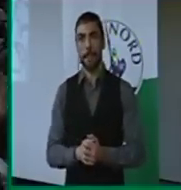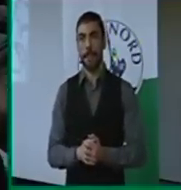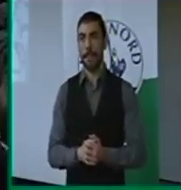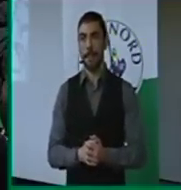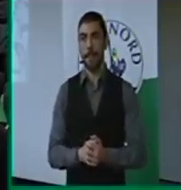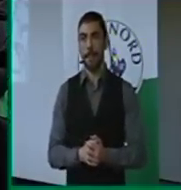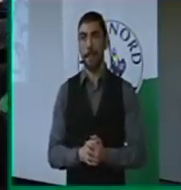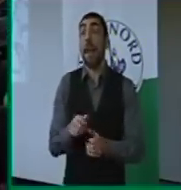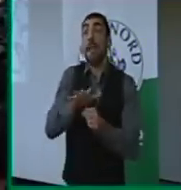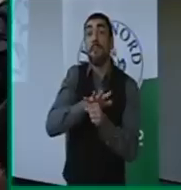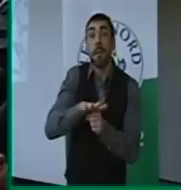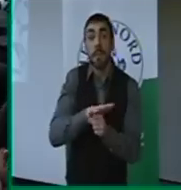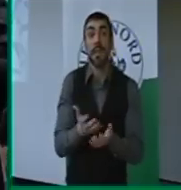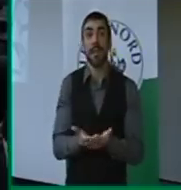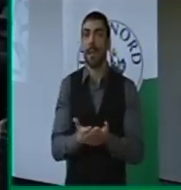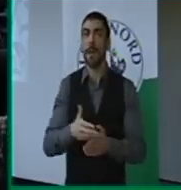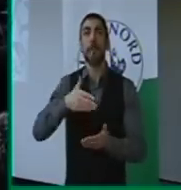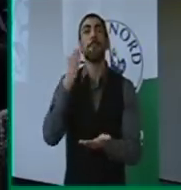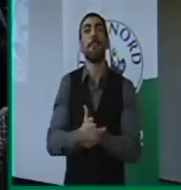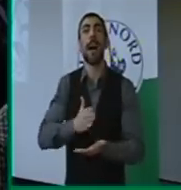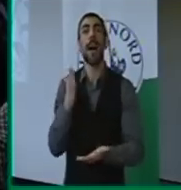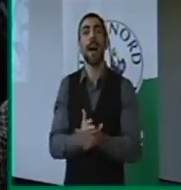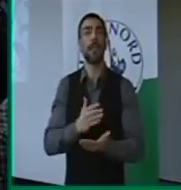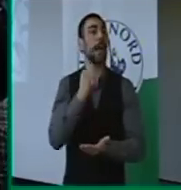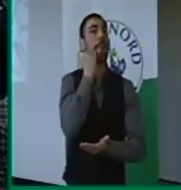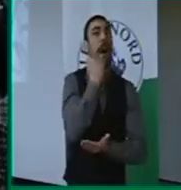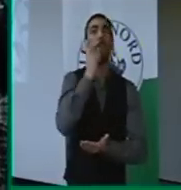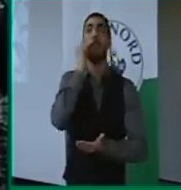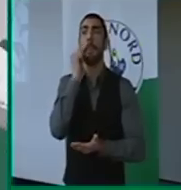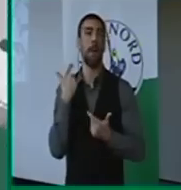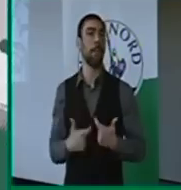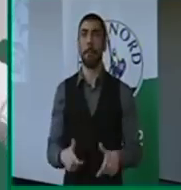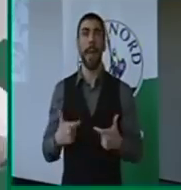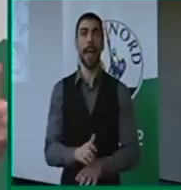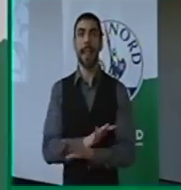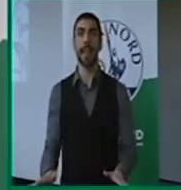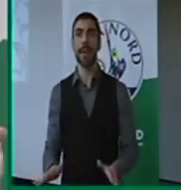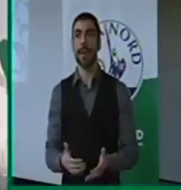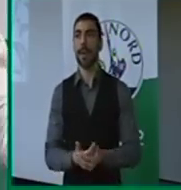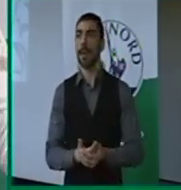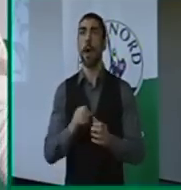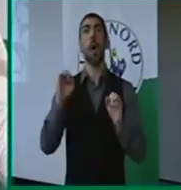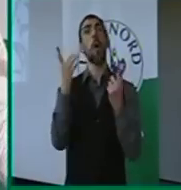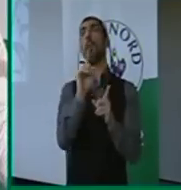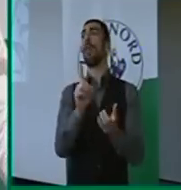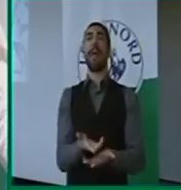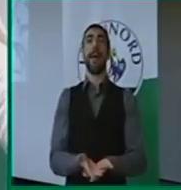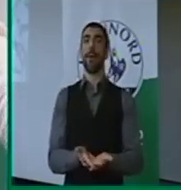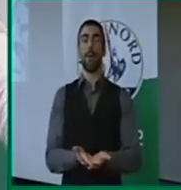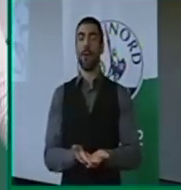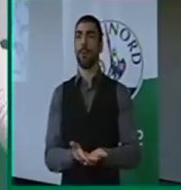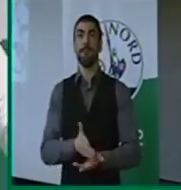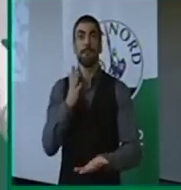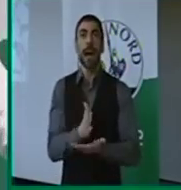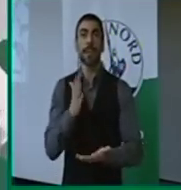scuola famiga basta con sta mamma e con sto papà che palle non è moderno